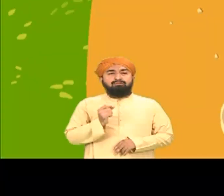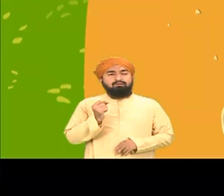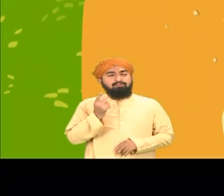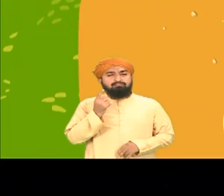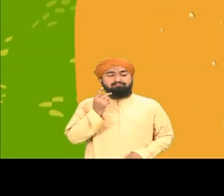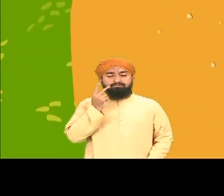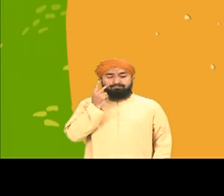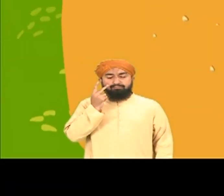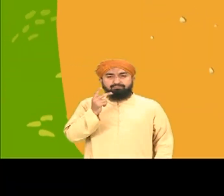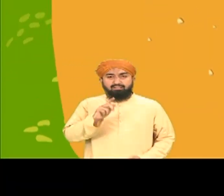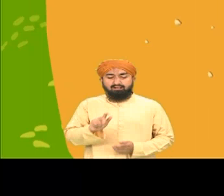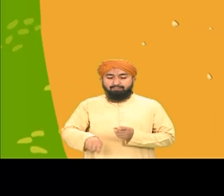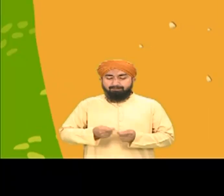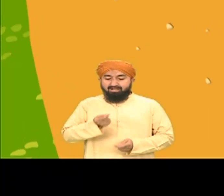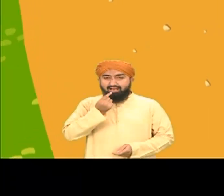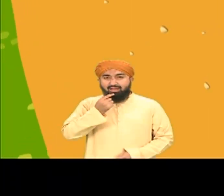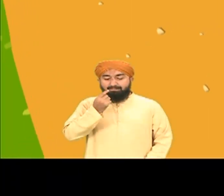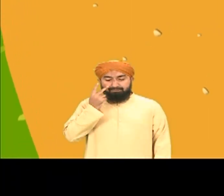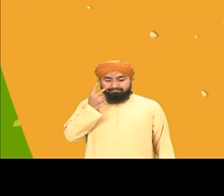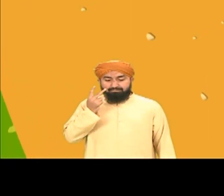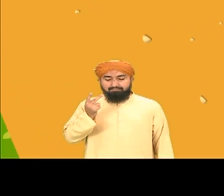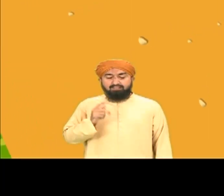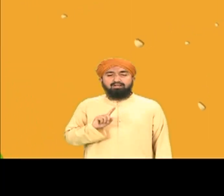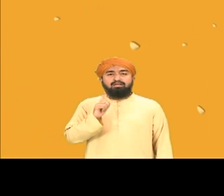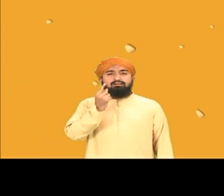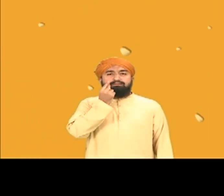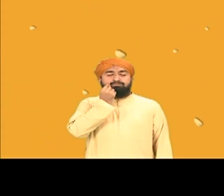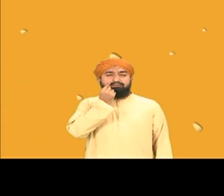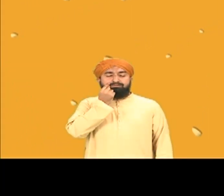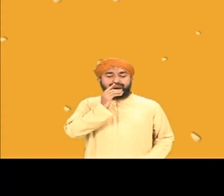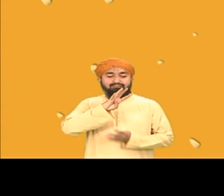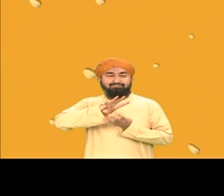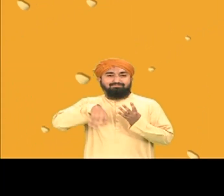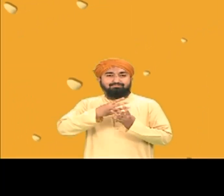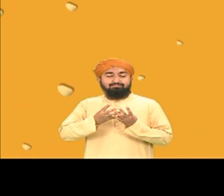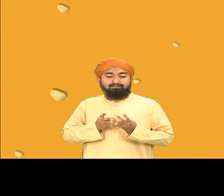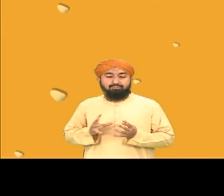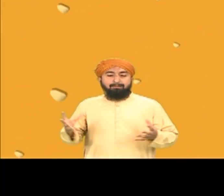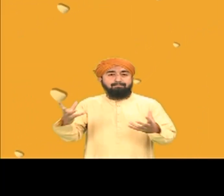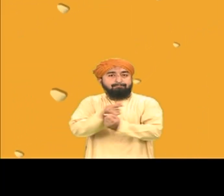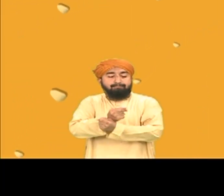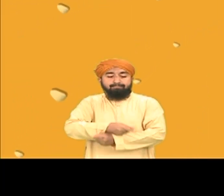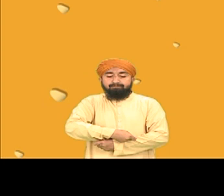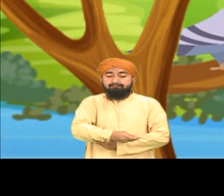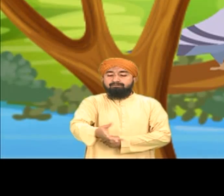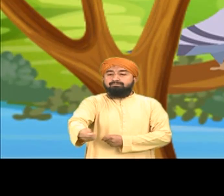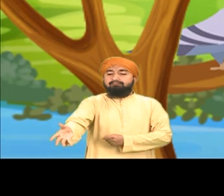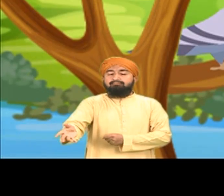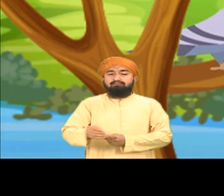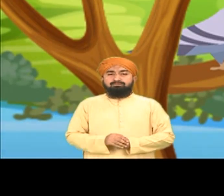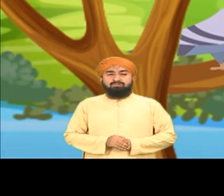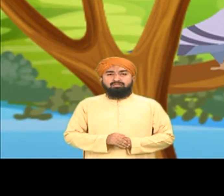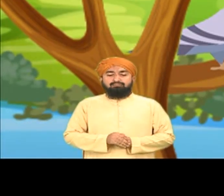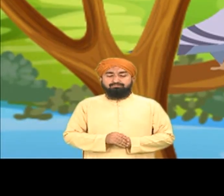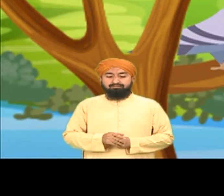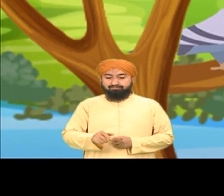بکھرے ہوئے دانوں پر پڑی، جو دراصل ایک شکاری نے اسے پکڑنے کے لیے پھیلائے تھے۔ دانوں کے